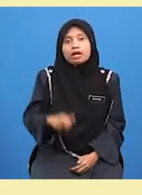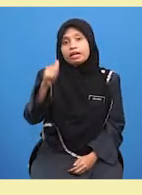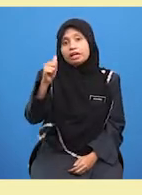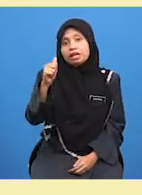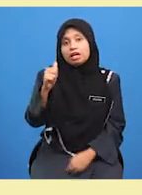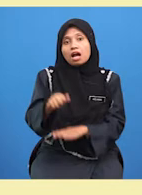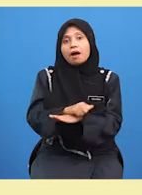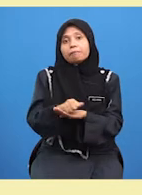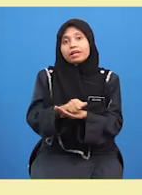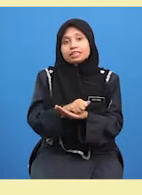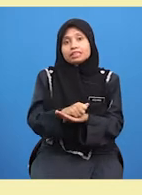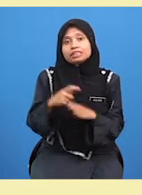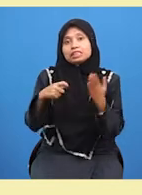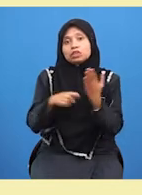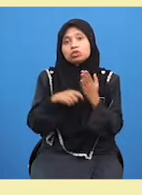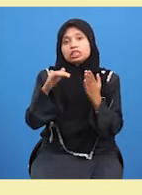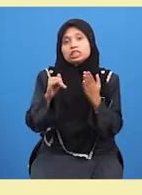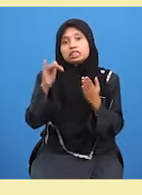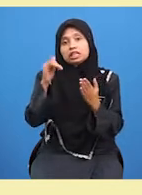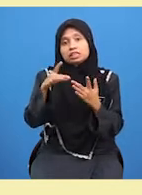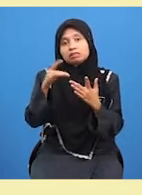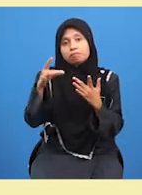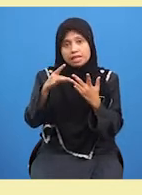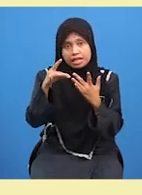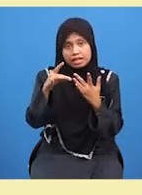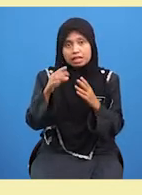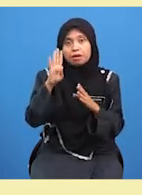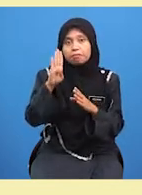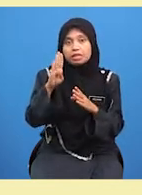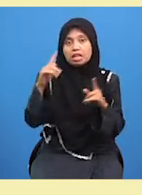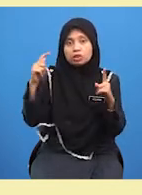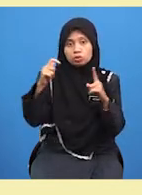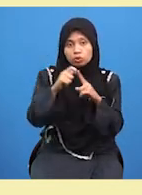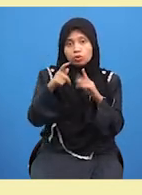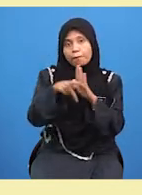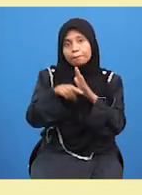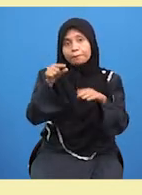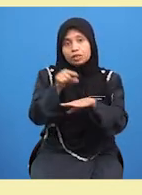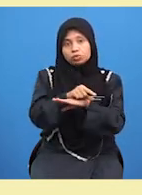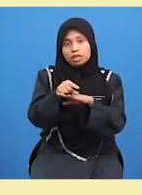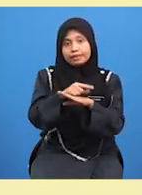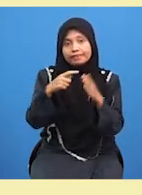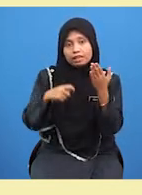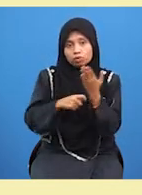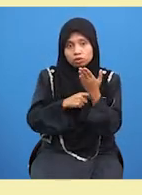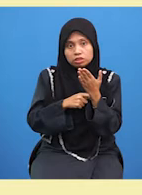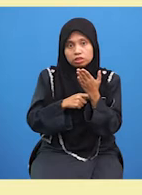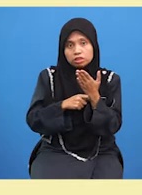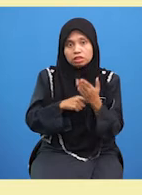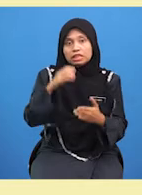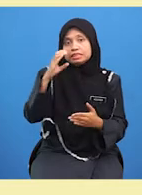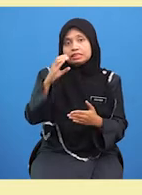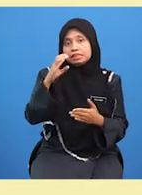A, aplikasi teknologi yang dipilih, B, tujuan penggunaan